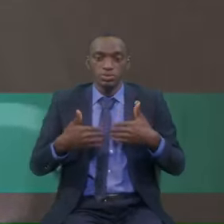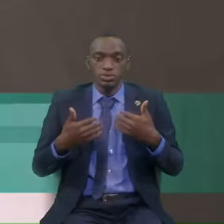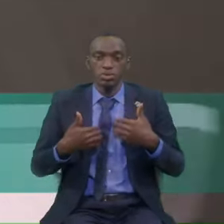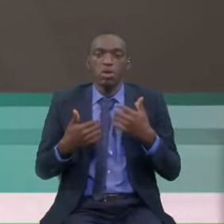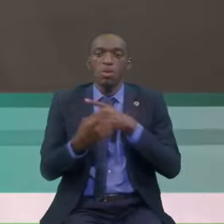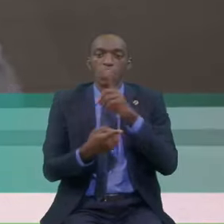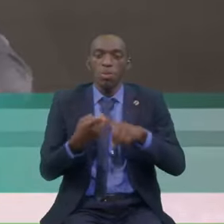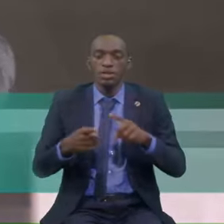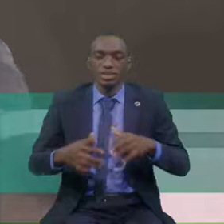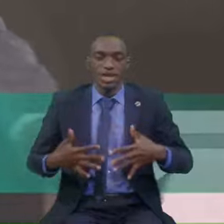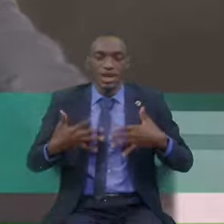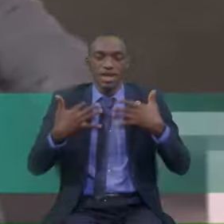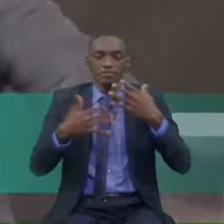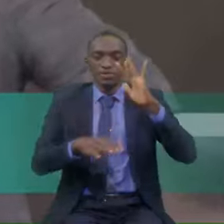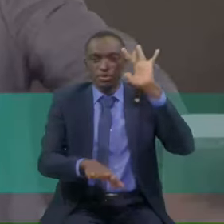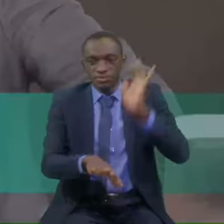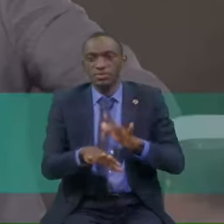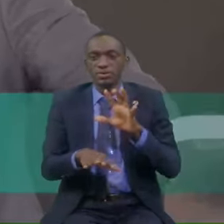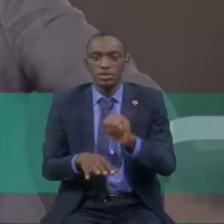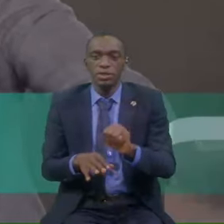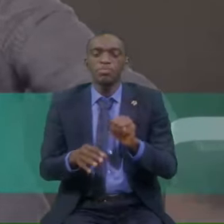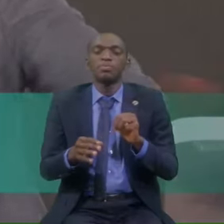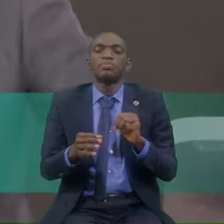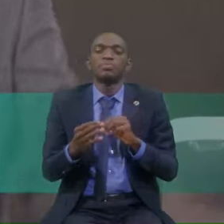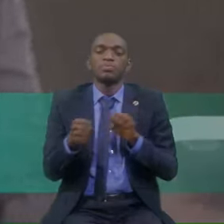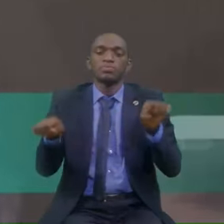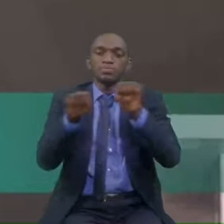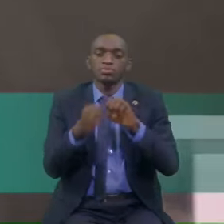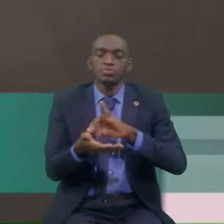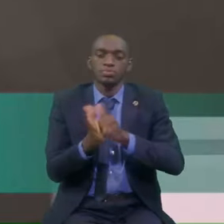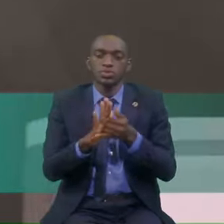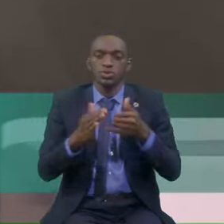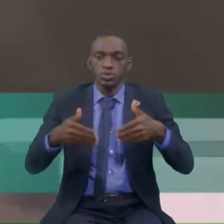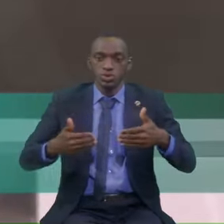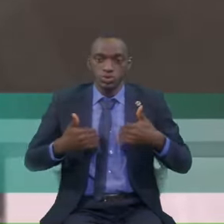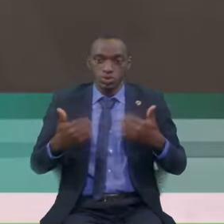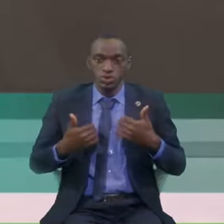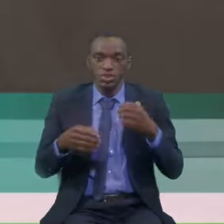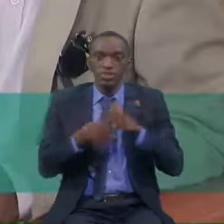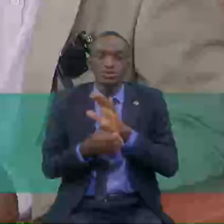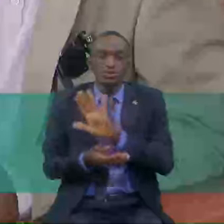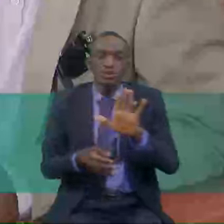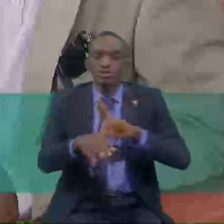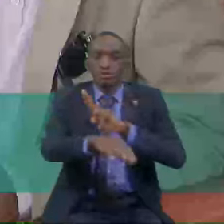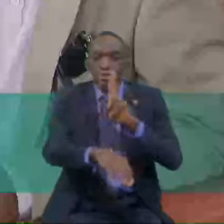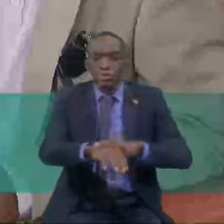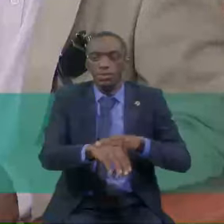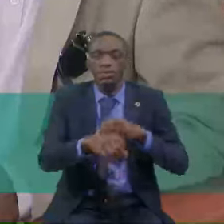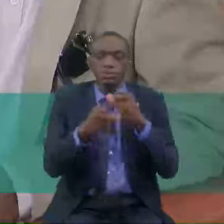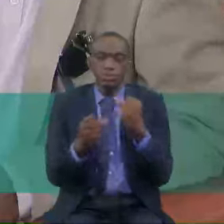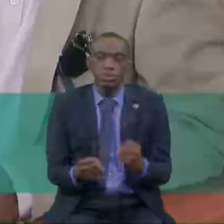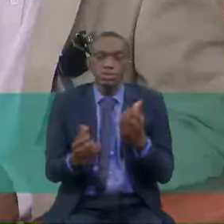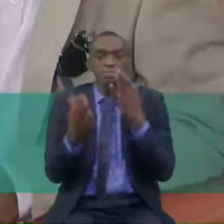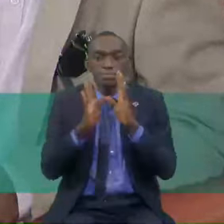quand la vie les impacte, les jeunes, dans leur force naturelle, peut-être ils parlent de